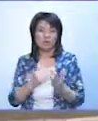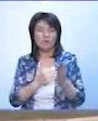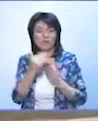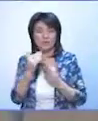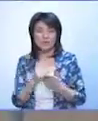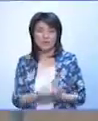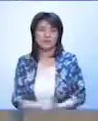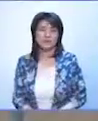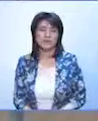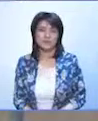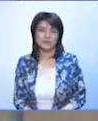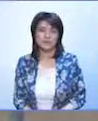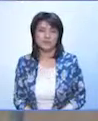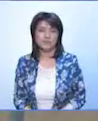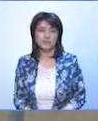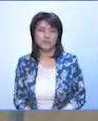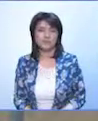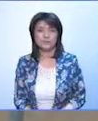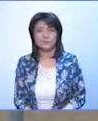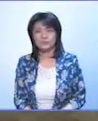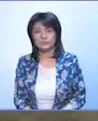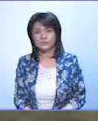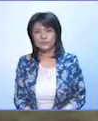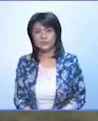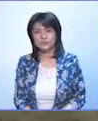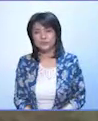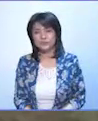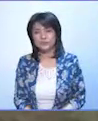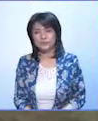полигона. Гульмира Бахтиярова, Досымбек Токаев, Ахпарат, из города Курчатов, Восточно-Казахстанская область.